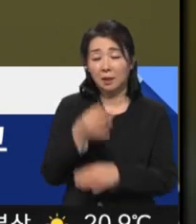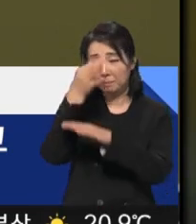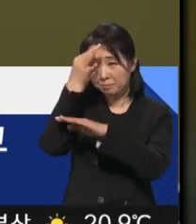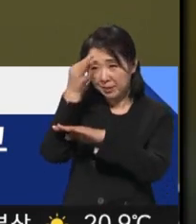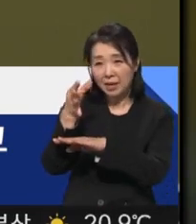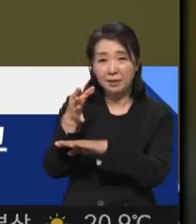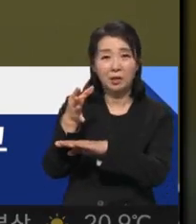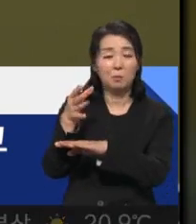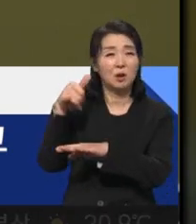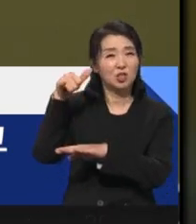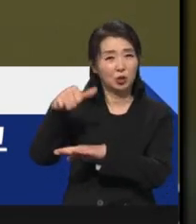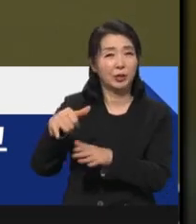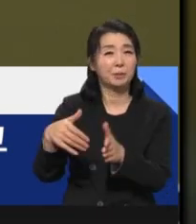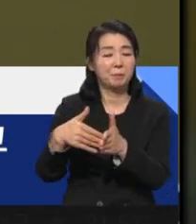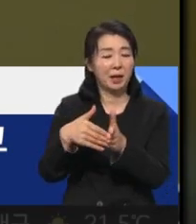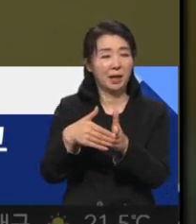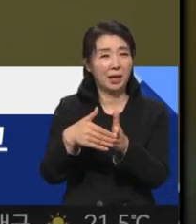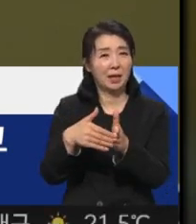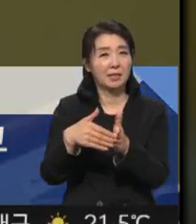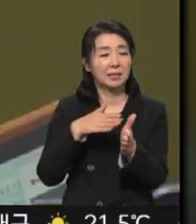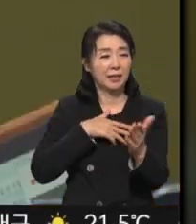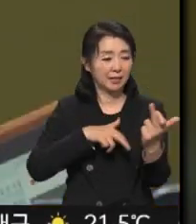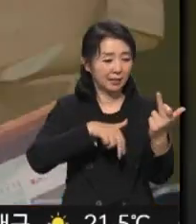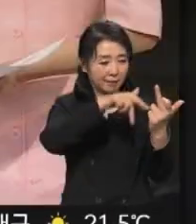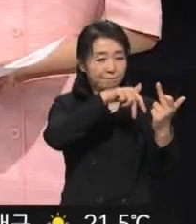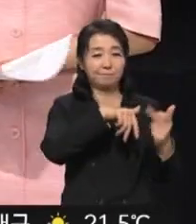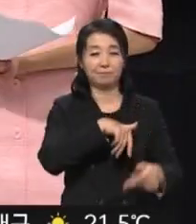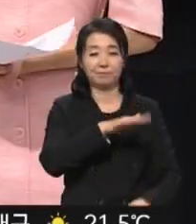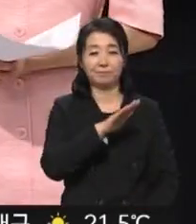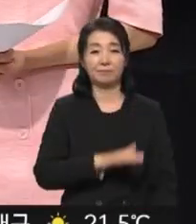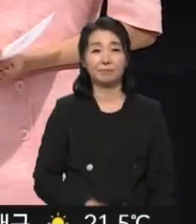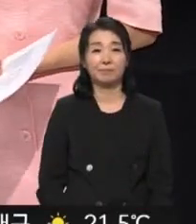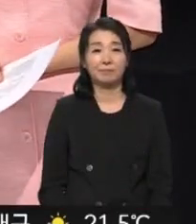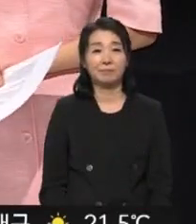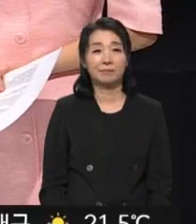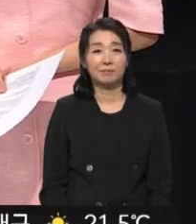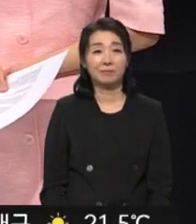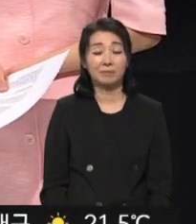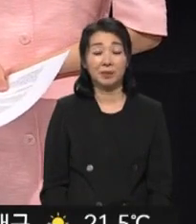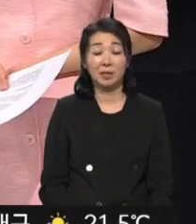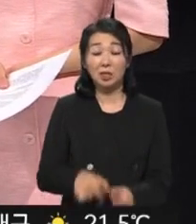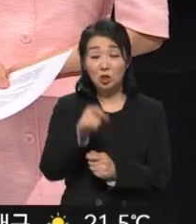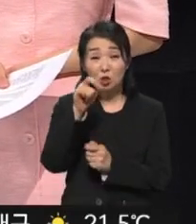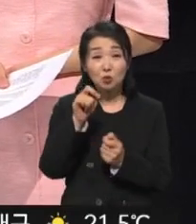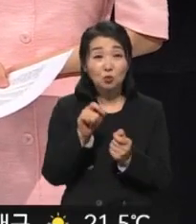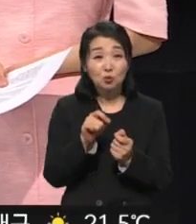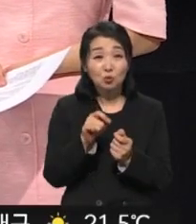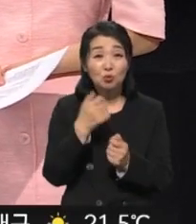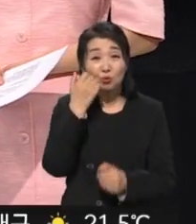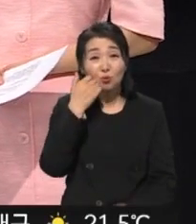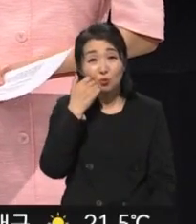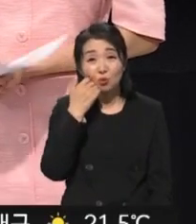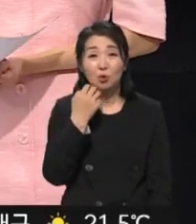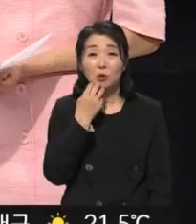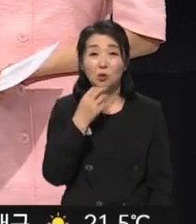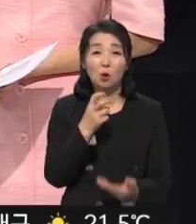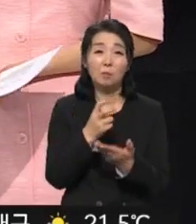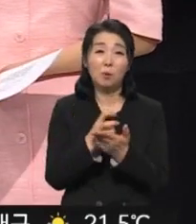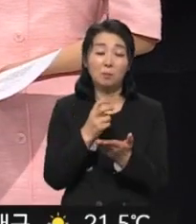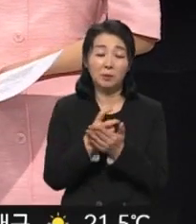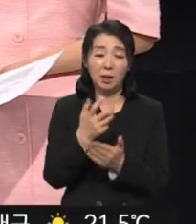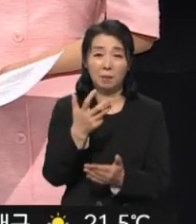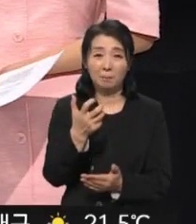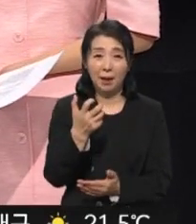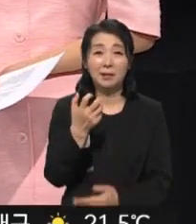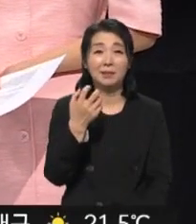하고 전화기를 끄고 산으로 올라갔죠. 네, 여기서 오랜 친구는 서울법대 84학번 동기인